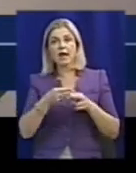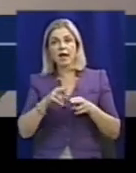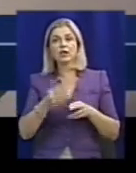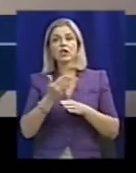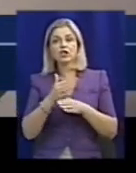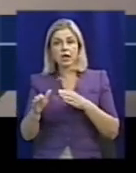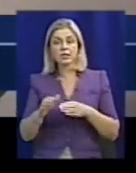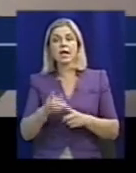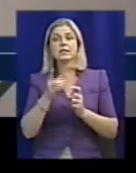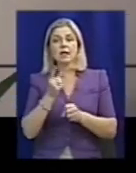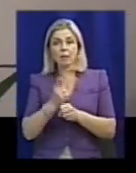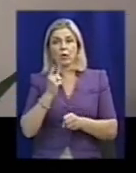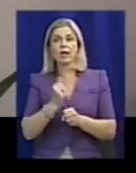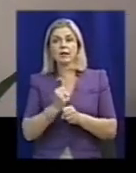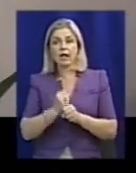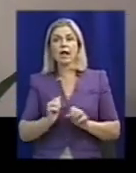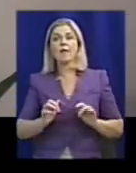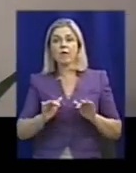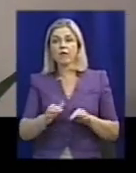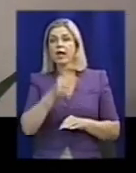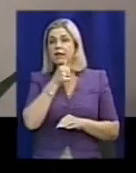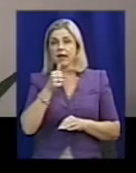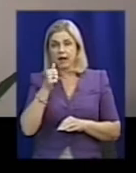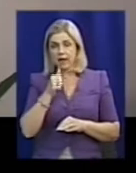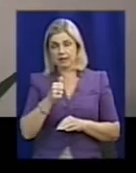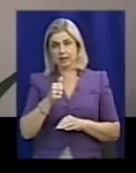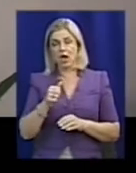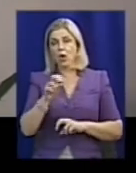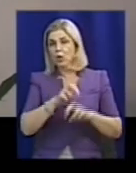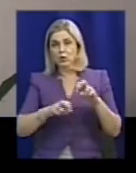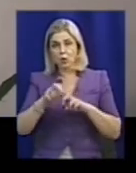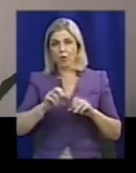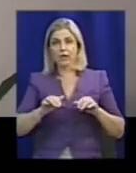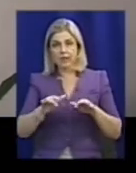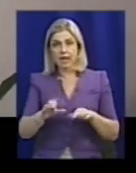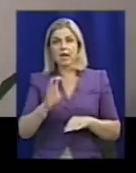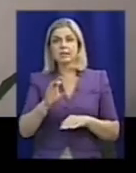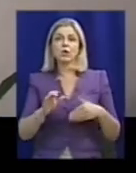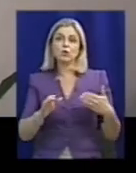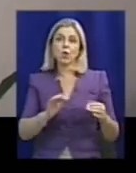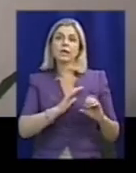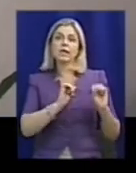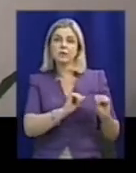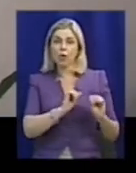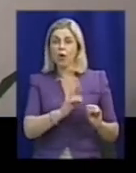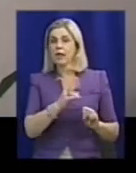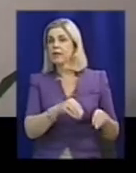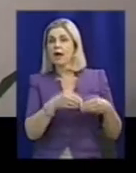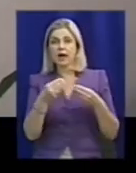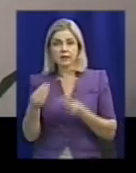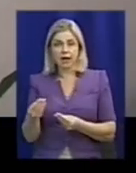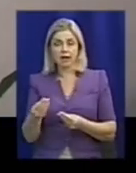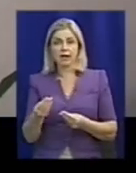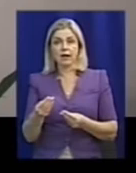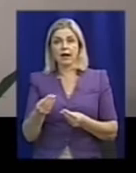статті заборонено проведення негласних слідчих пошукових дій. Принаймні, стороні захисту не надано іншого витягу